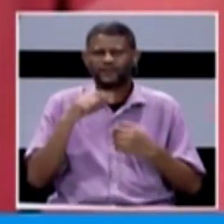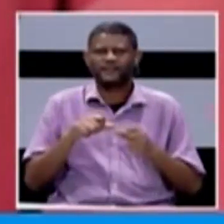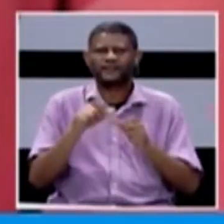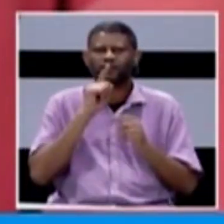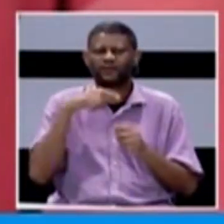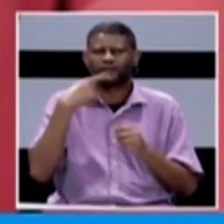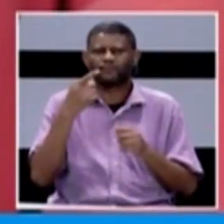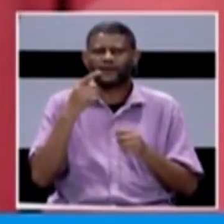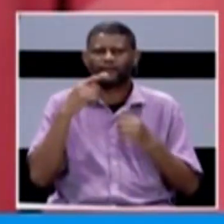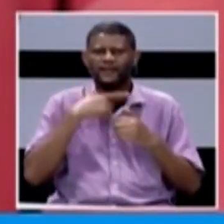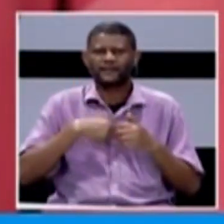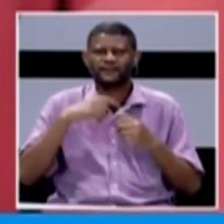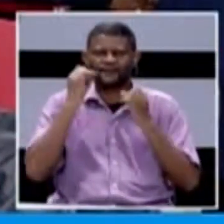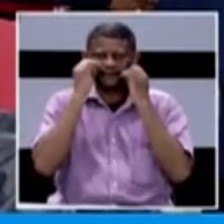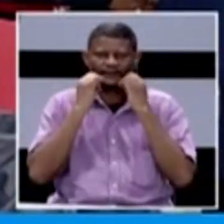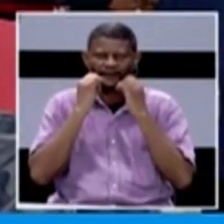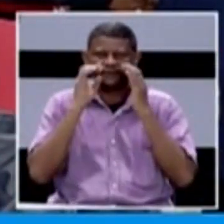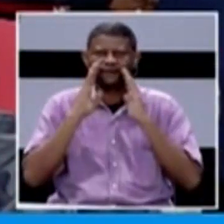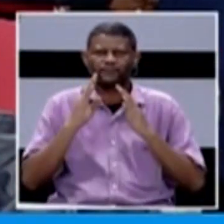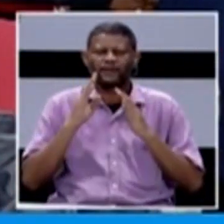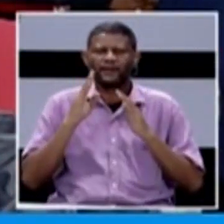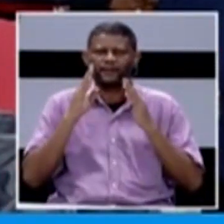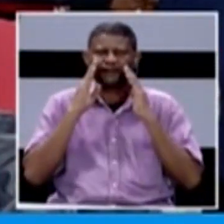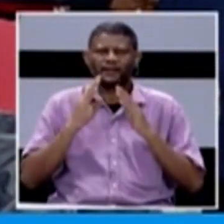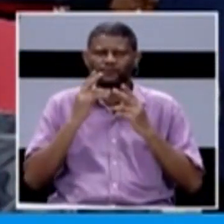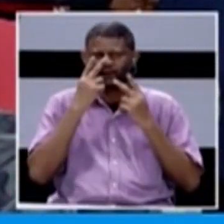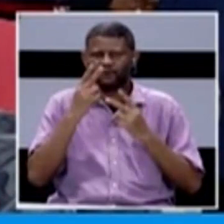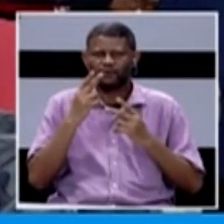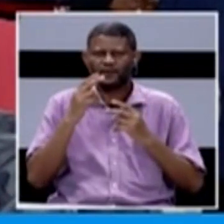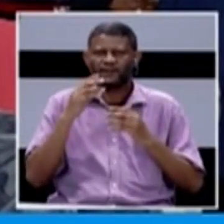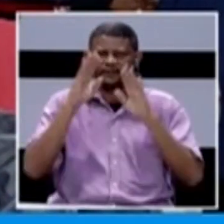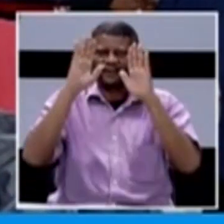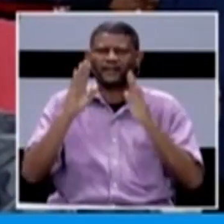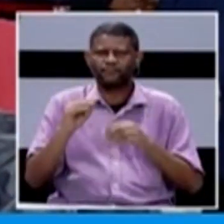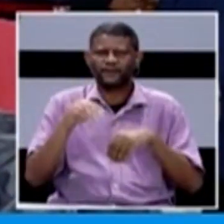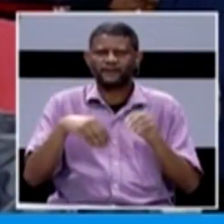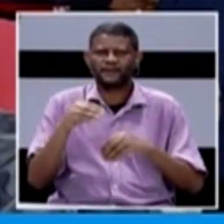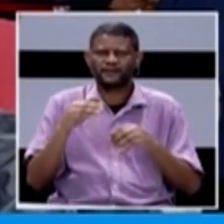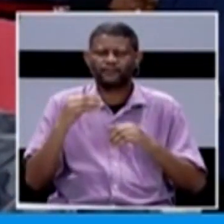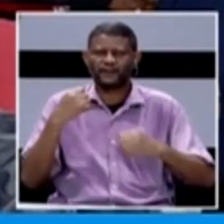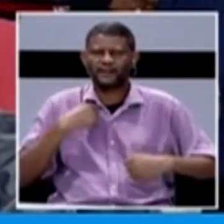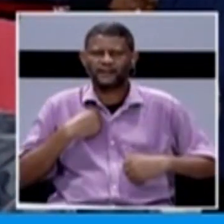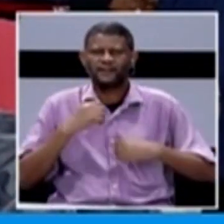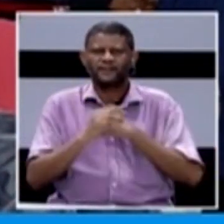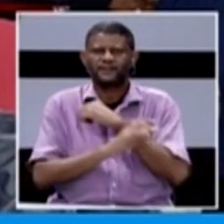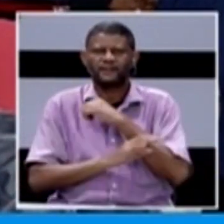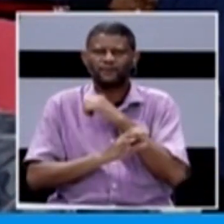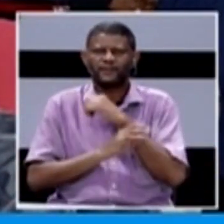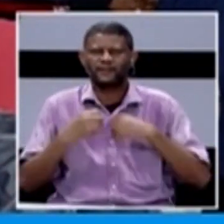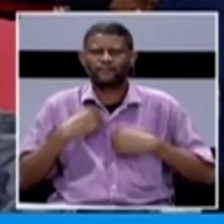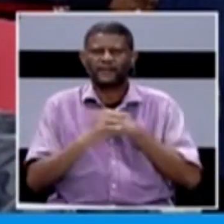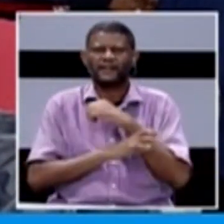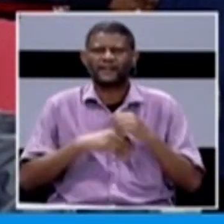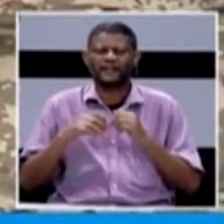ኣባላት ጸጥታ ትግራይ ኣብ ስራሕቲ ሰላምን ጸጥታን ዘርእይዎ ዝነኣድ ምንቅስቓስ ንሰራዊት ምክልኻል ሃገር ስራሕቶም ከም ዘቃለሉ እውን ሓቢሮም